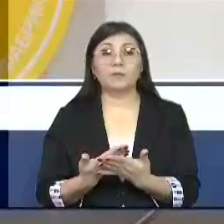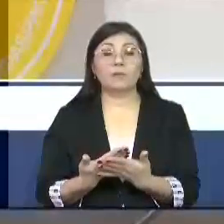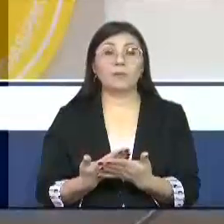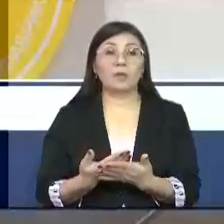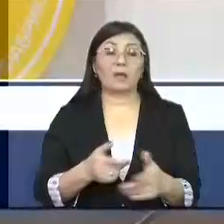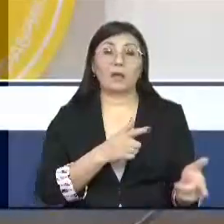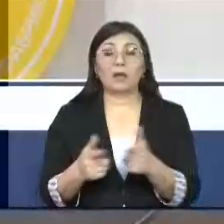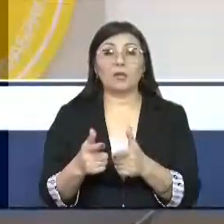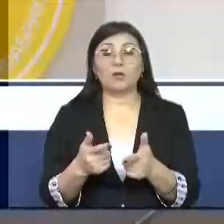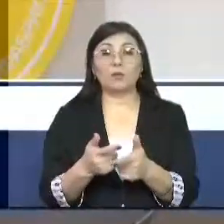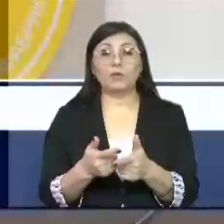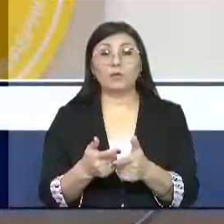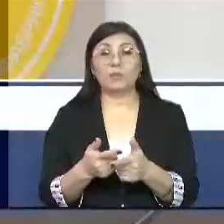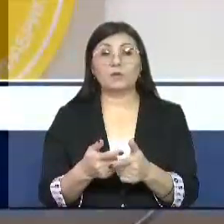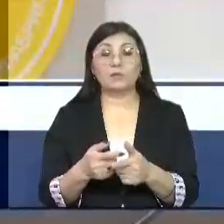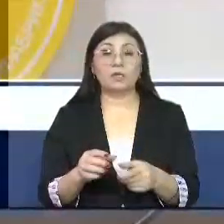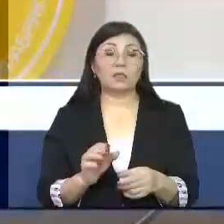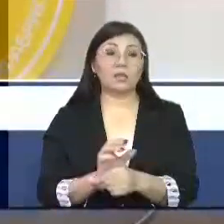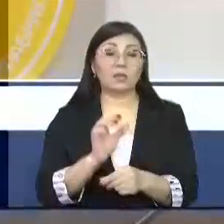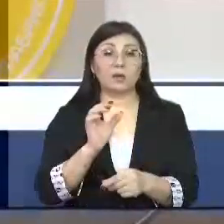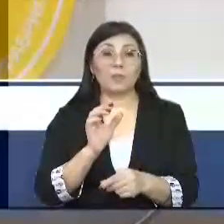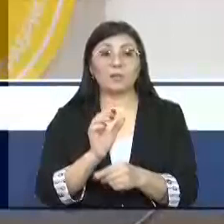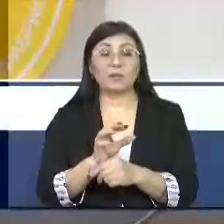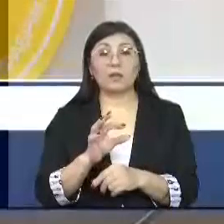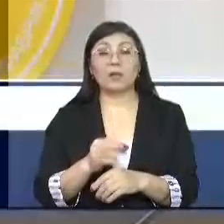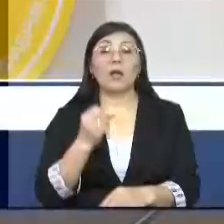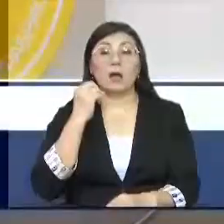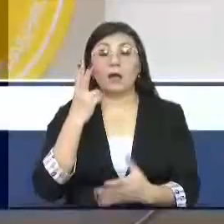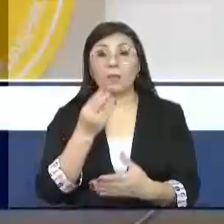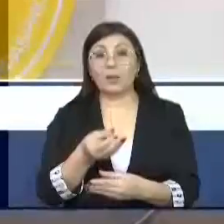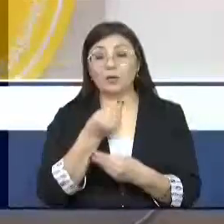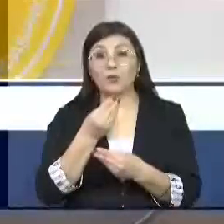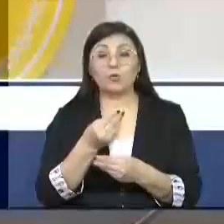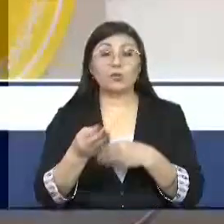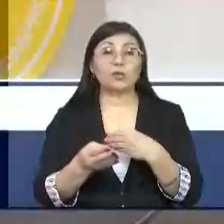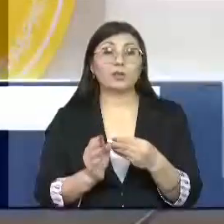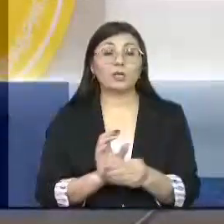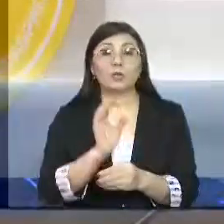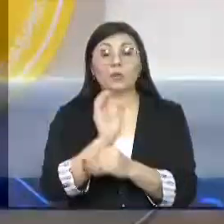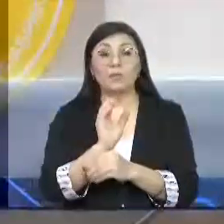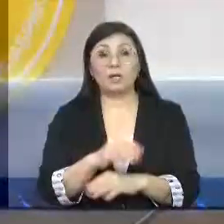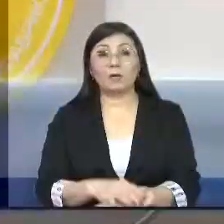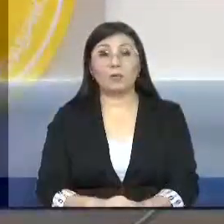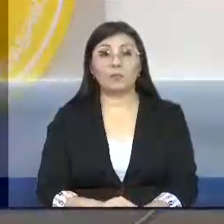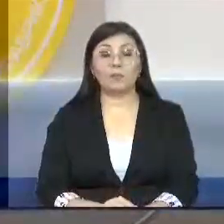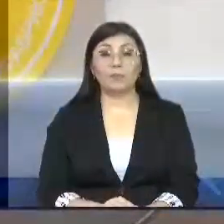еще в готовом виде предоставляю продукцию, обеды, вот, отправляю, доставку делаю.